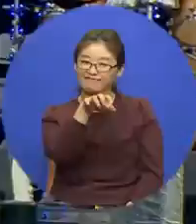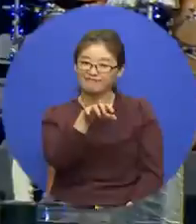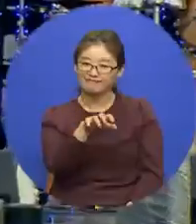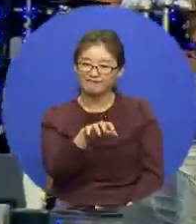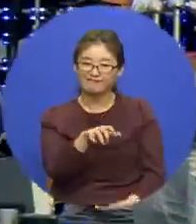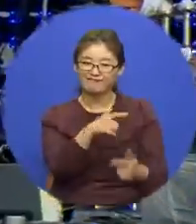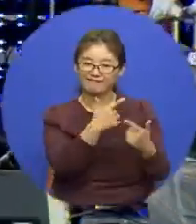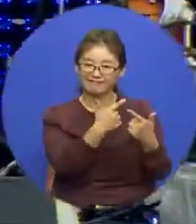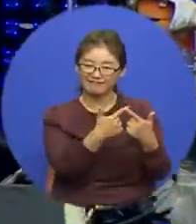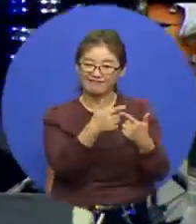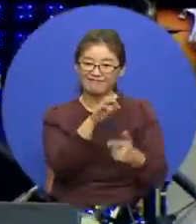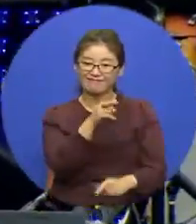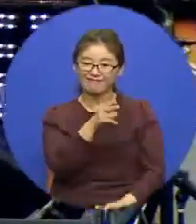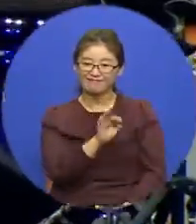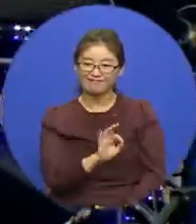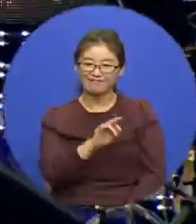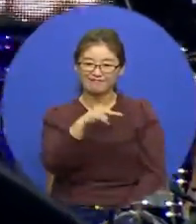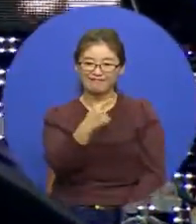아름다운 여기 흥부산